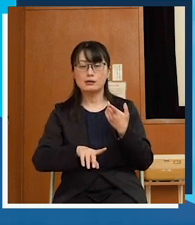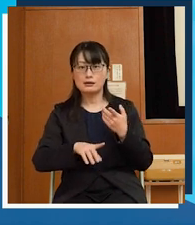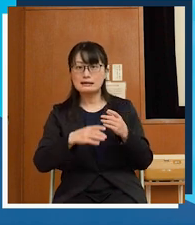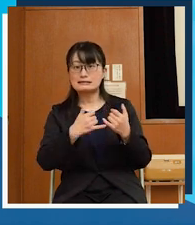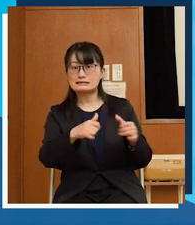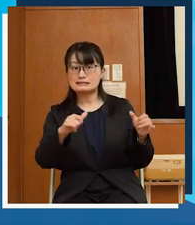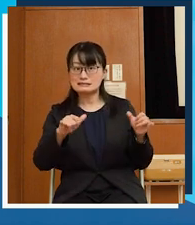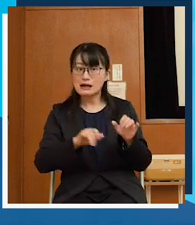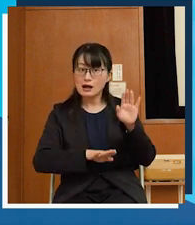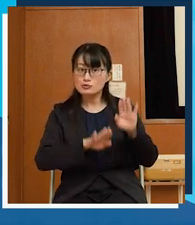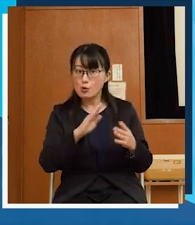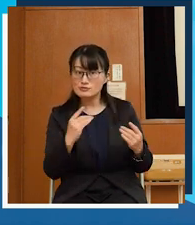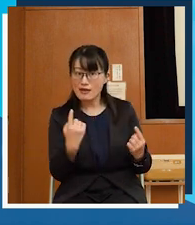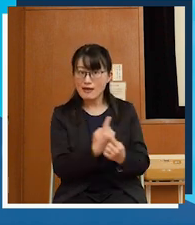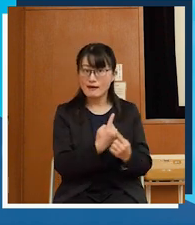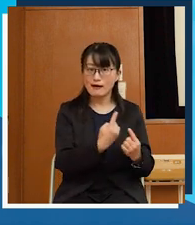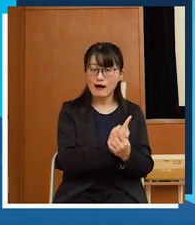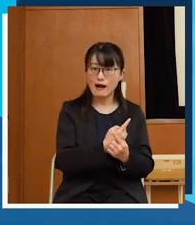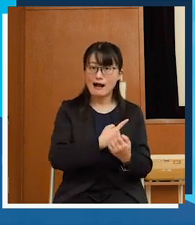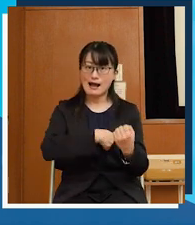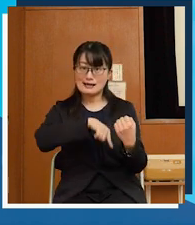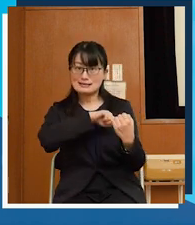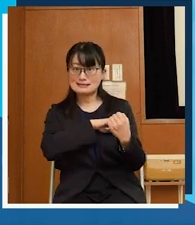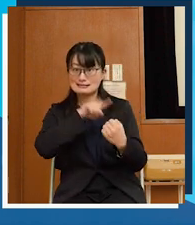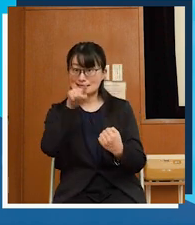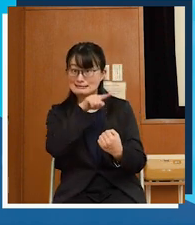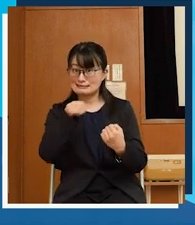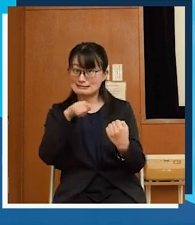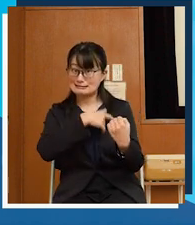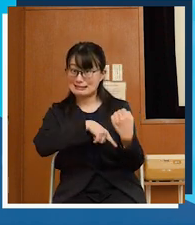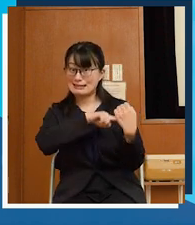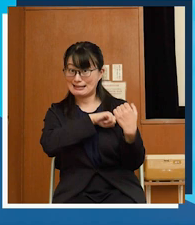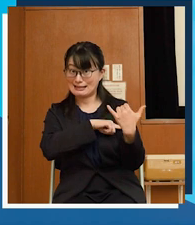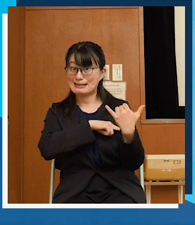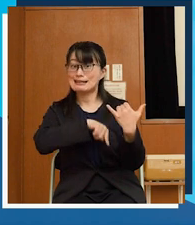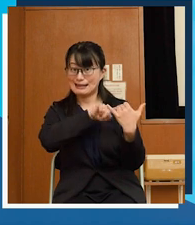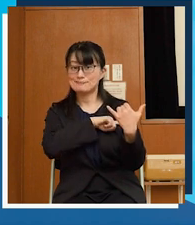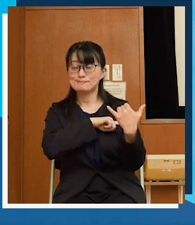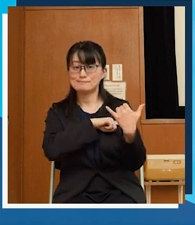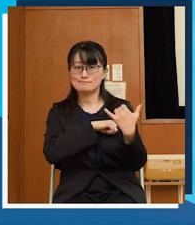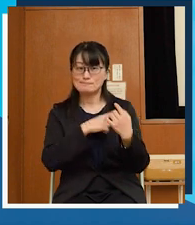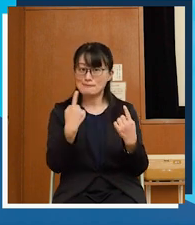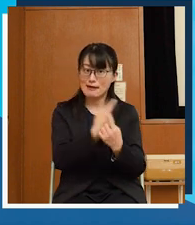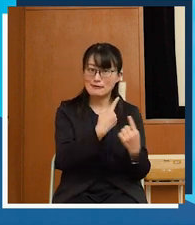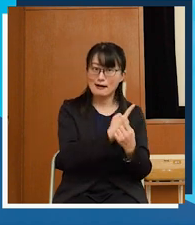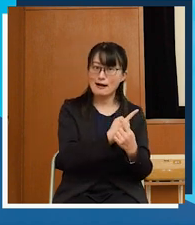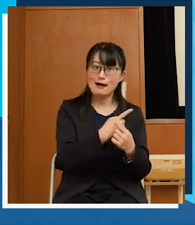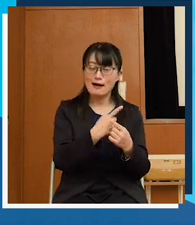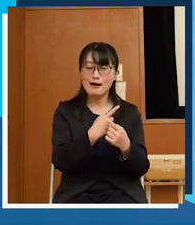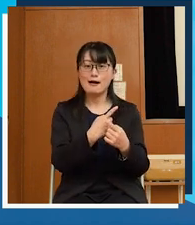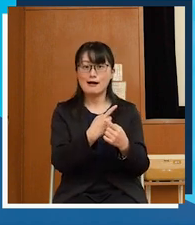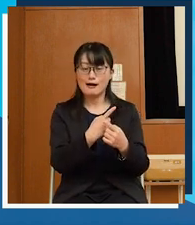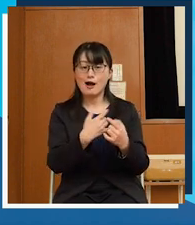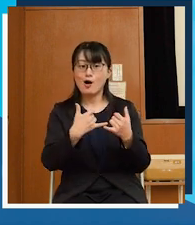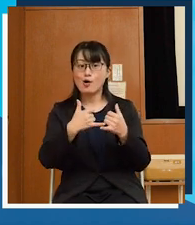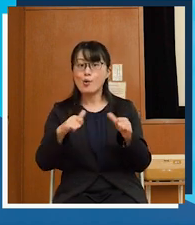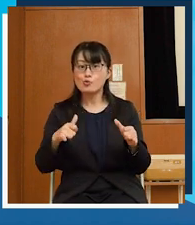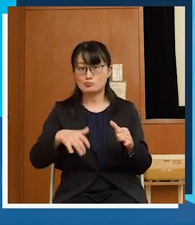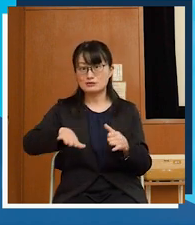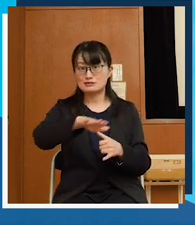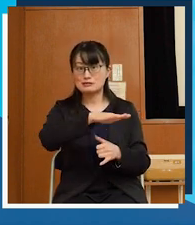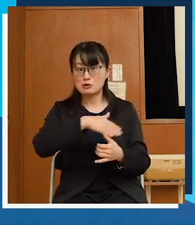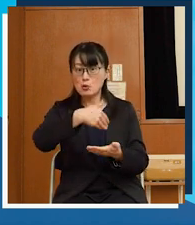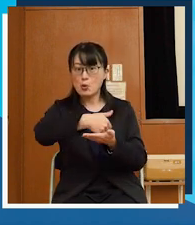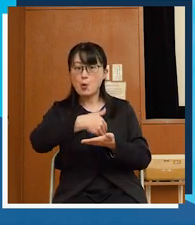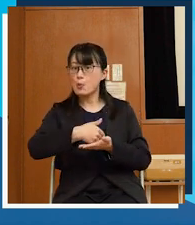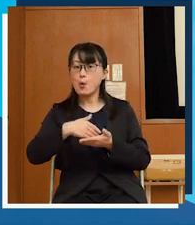や人権環境問題などに対する意識の高まりの中で時代の要求や国民の要望にもそぐわないものにになっています